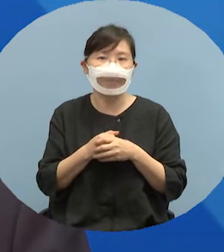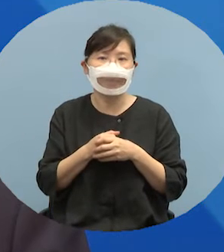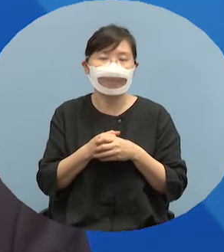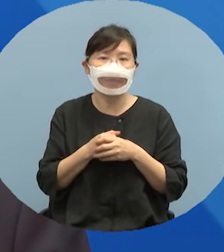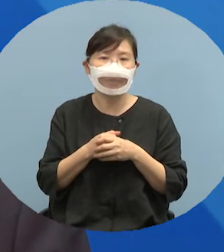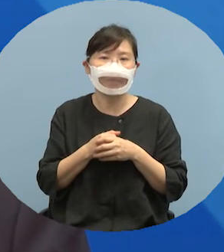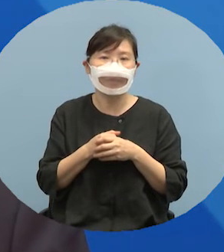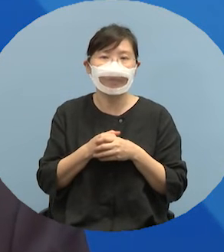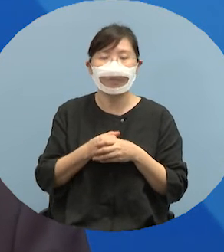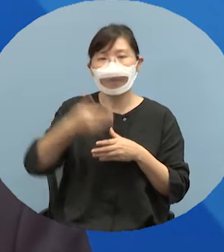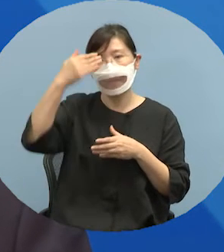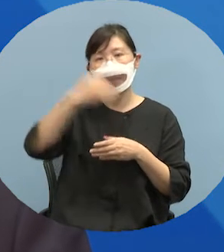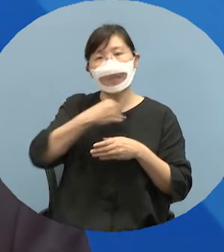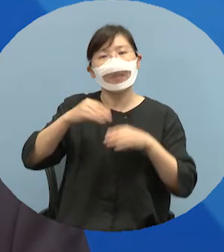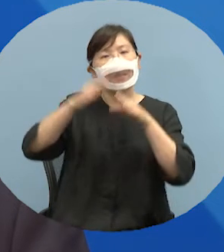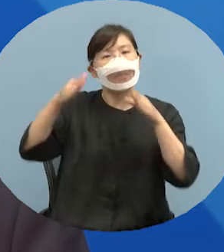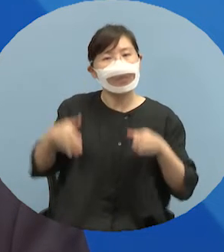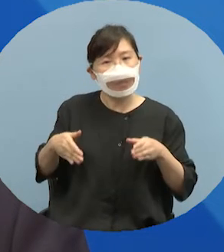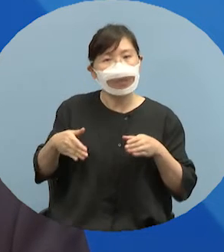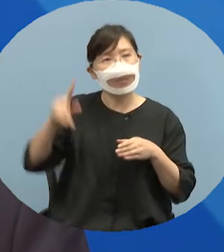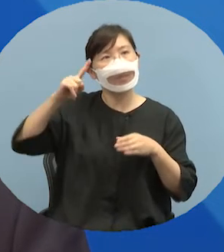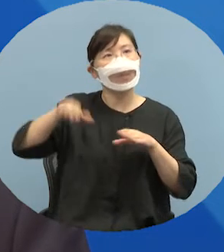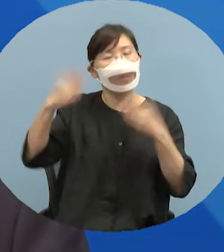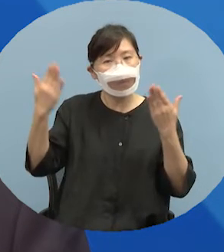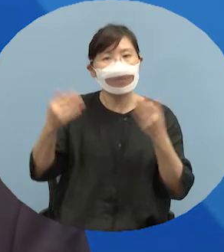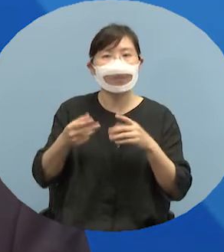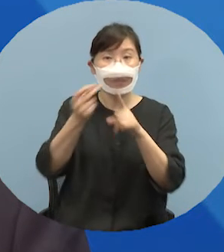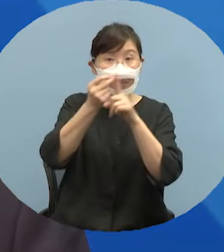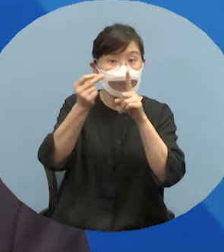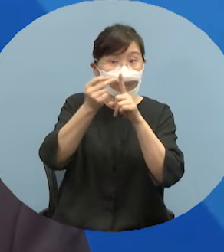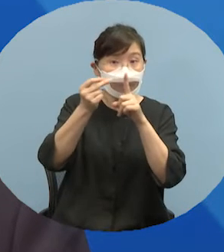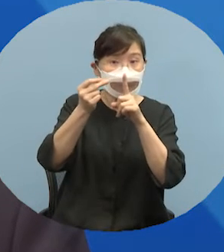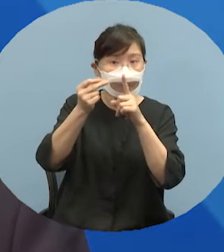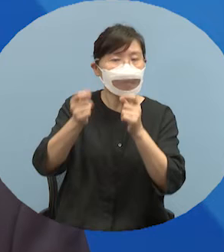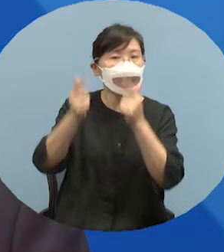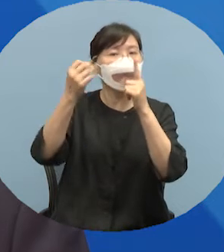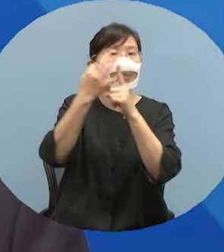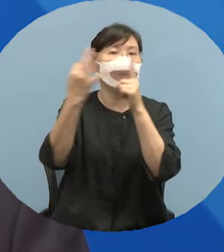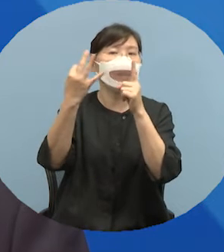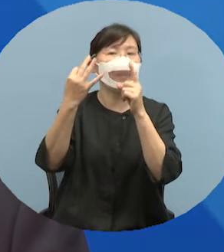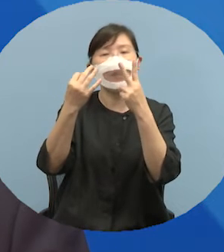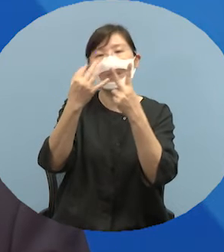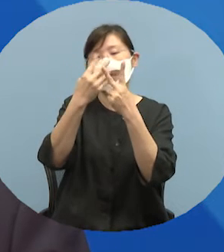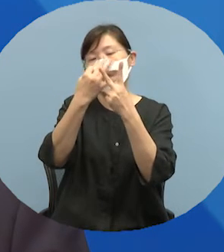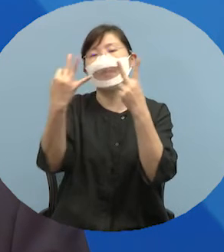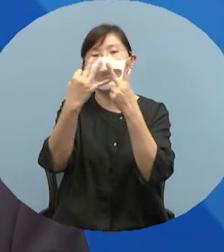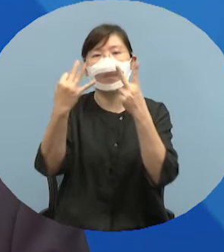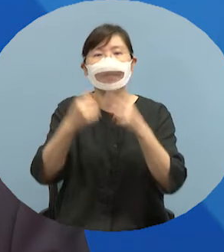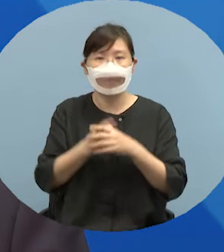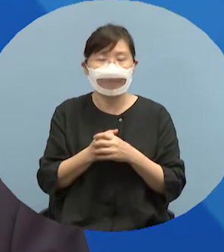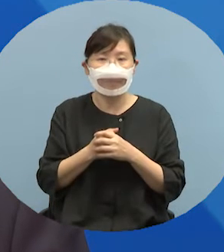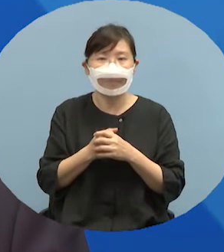療。有見及此，我們的指定診所的數目都會由明天開始由17間加到23間，而那